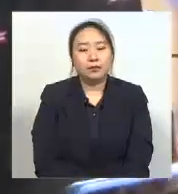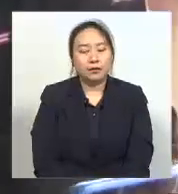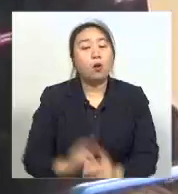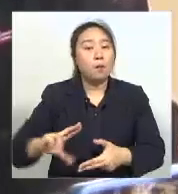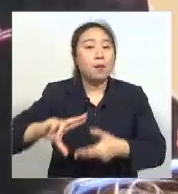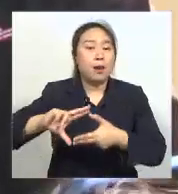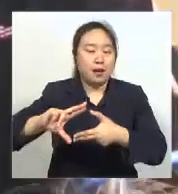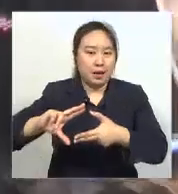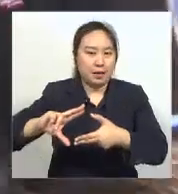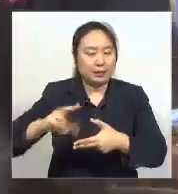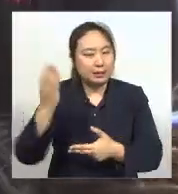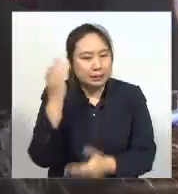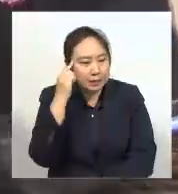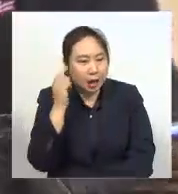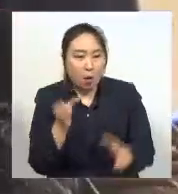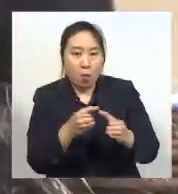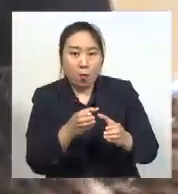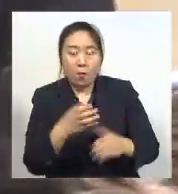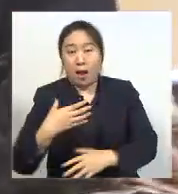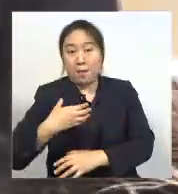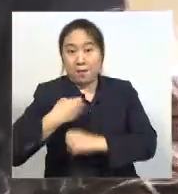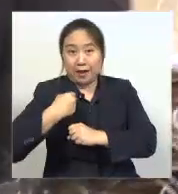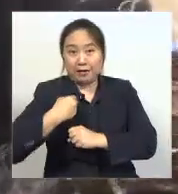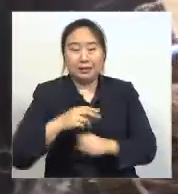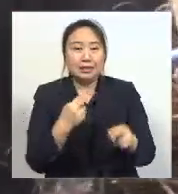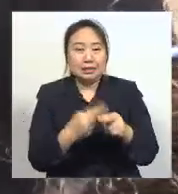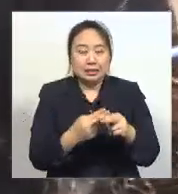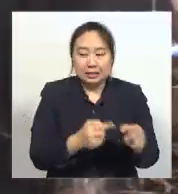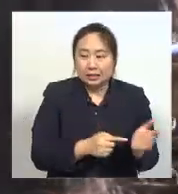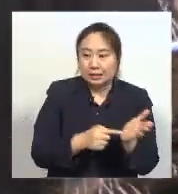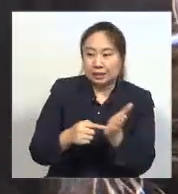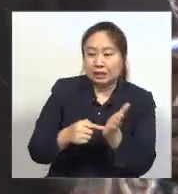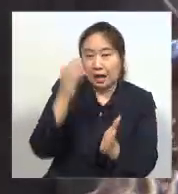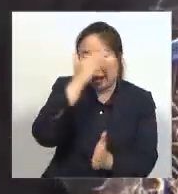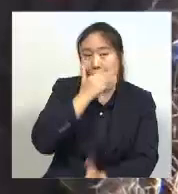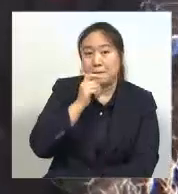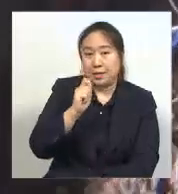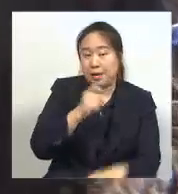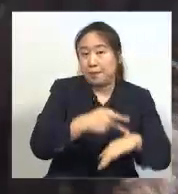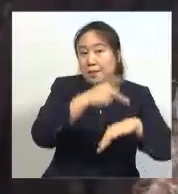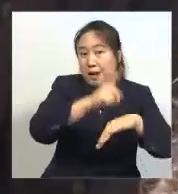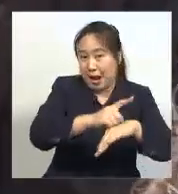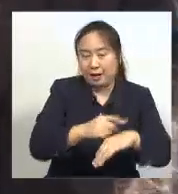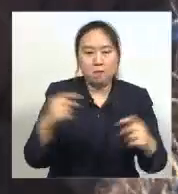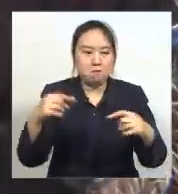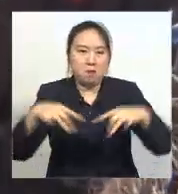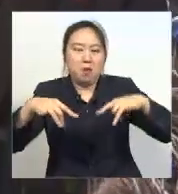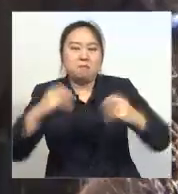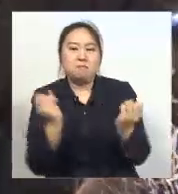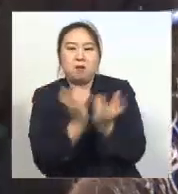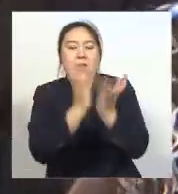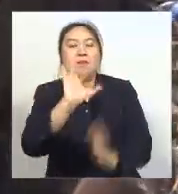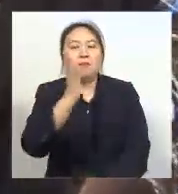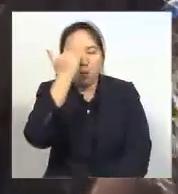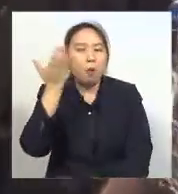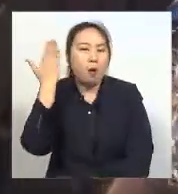พรรคพลังประชารัฐไม่มีความขัดแย้งกับพรรคประชาธิปัตย์ที่มีการเสนอชื่อนายอภิสิทธิ์เวชชาชีวะเป็นประธานก่อนหน้านี้เนื่องจากมีการ